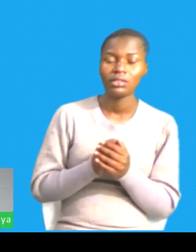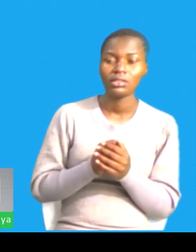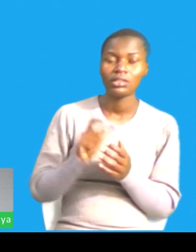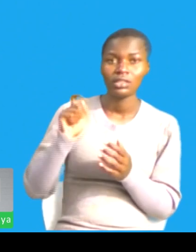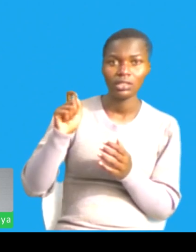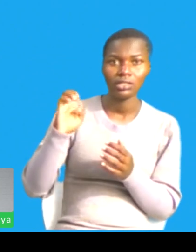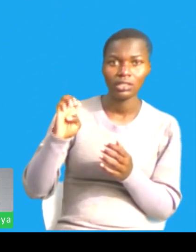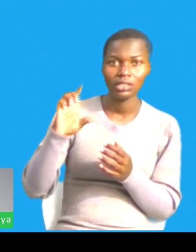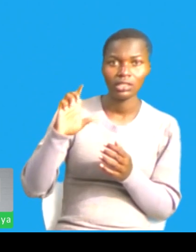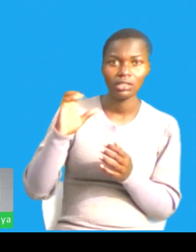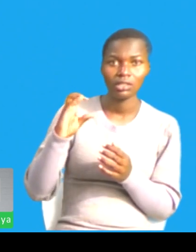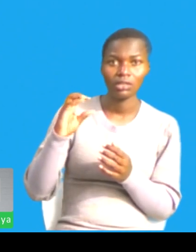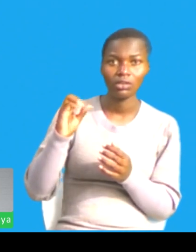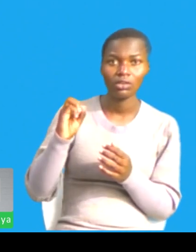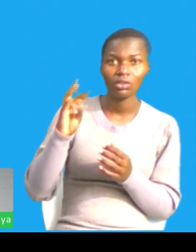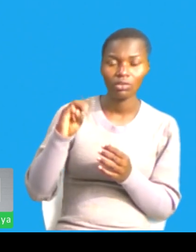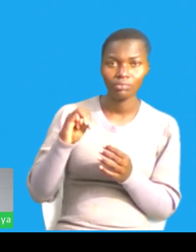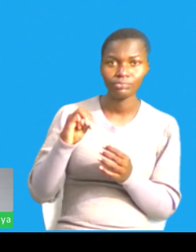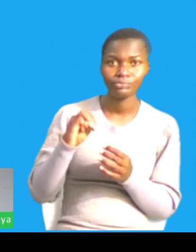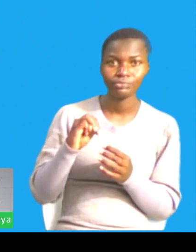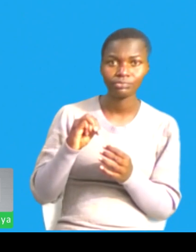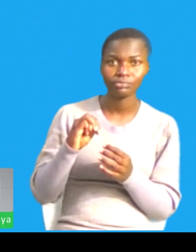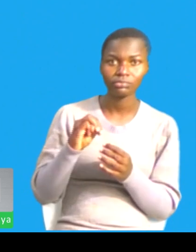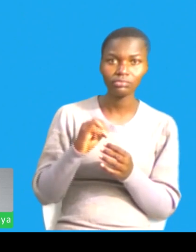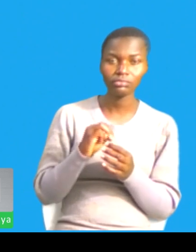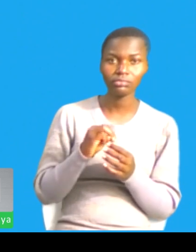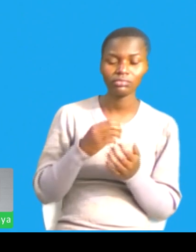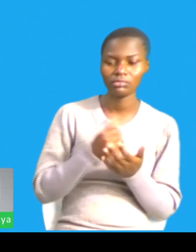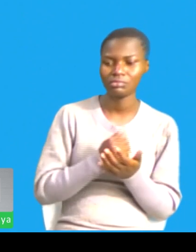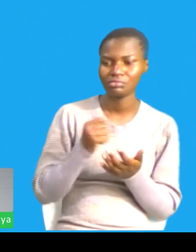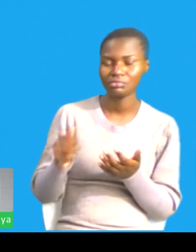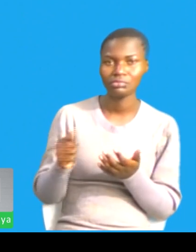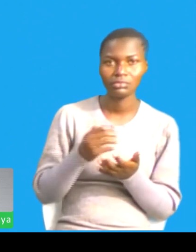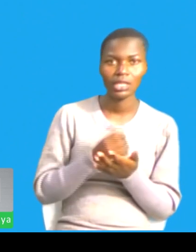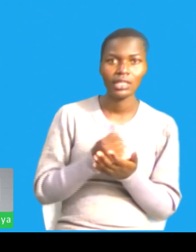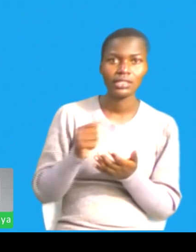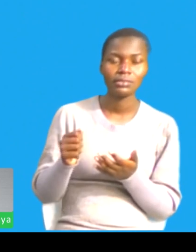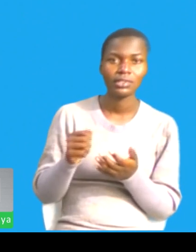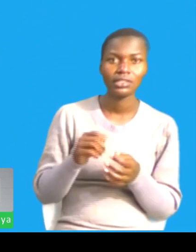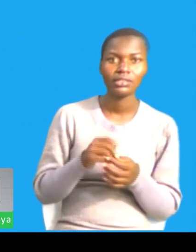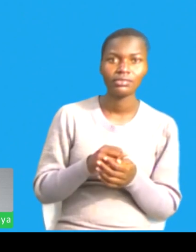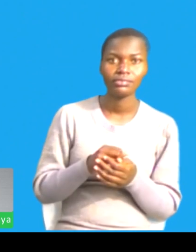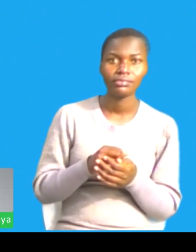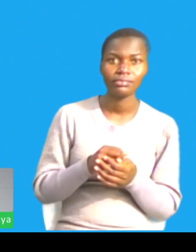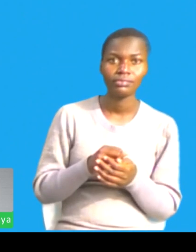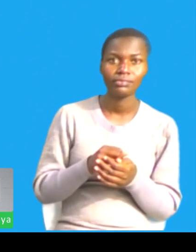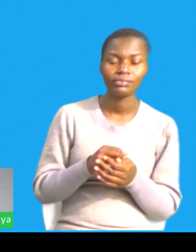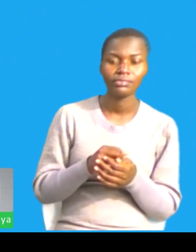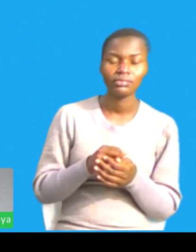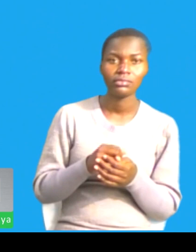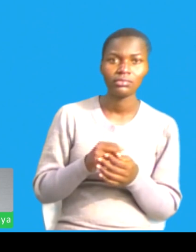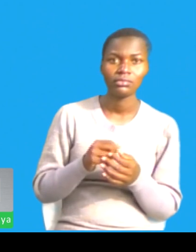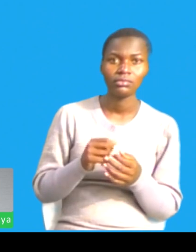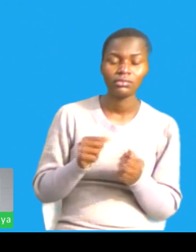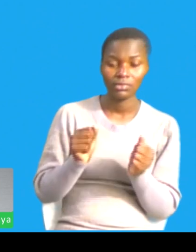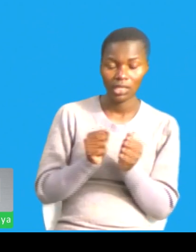ilivuta kazi, ilifanya kitu inaitwa retrenchment na ikatuma watu nyumbani before, and it